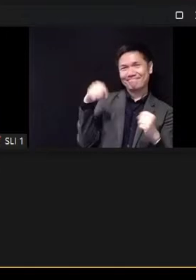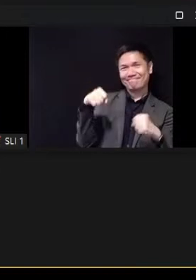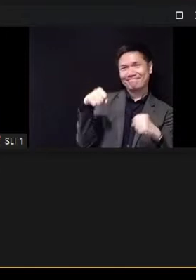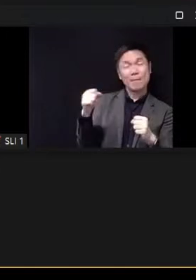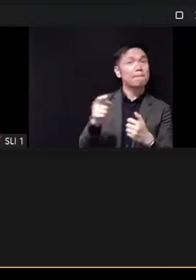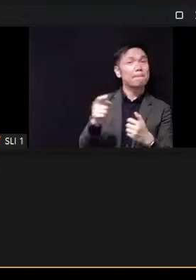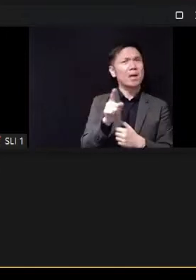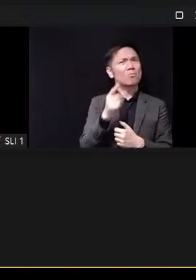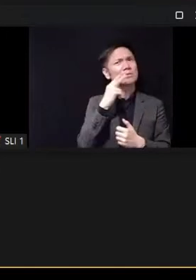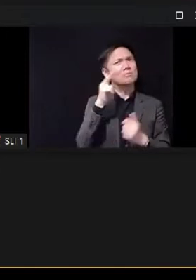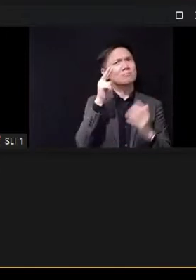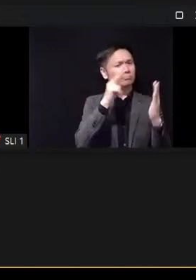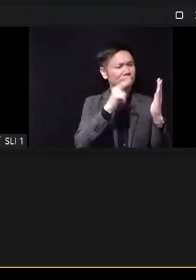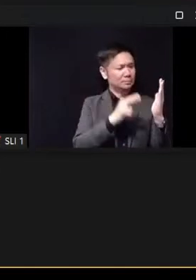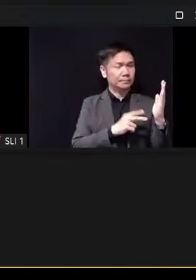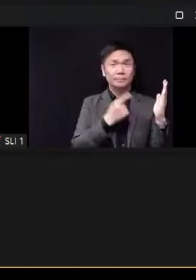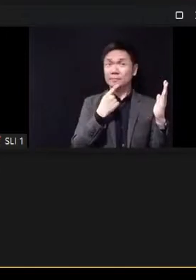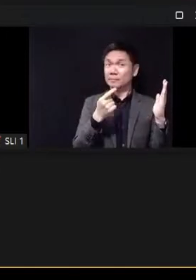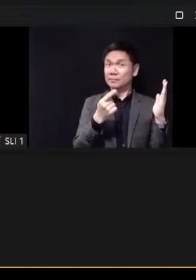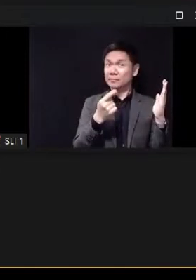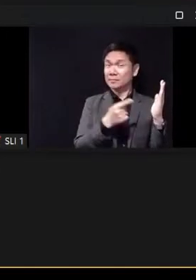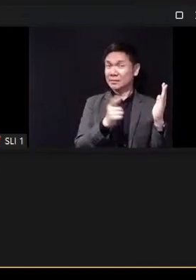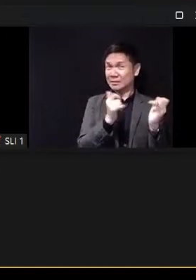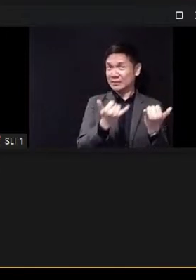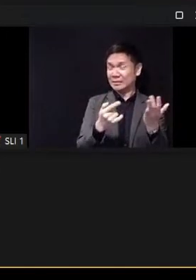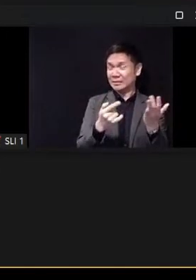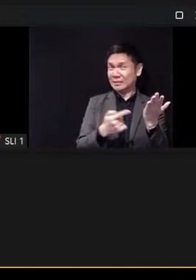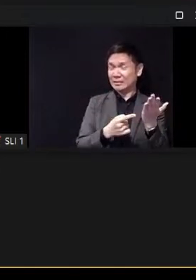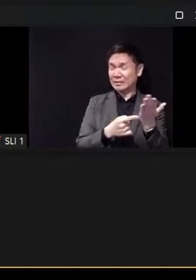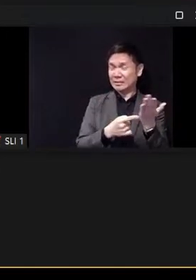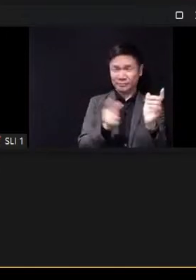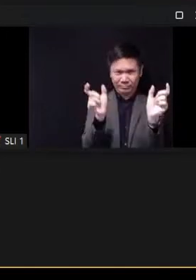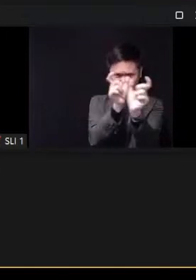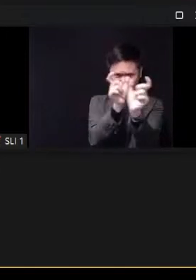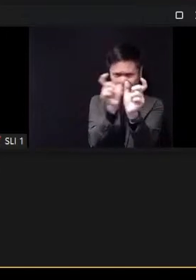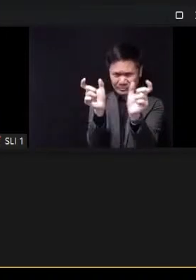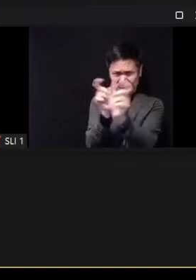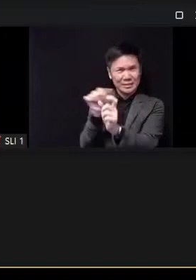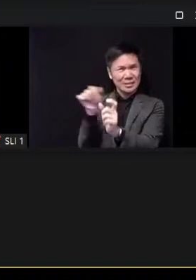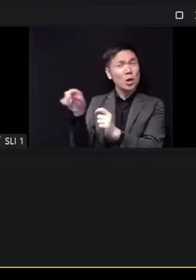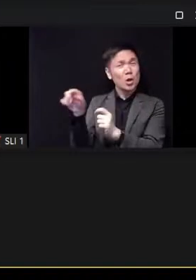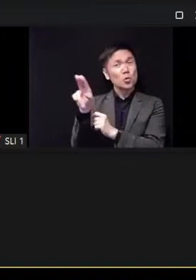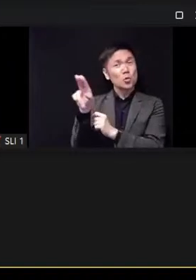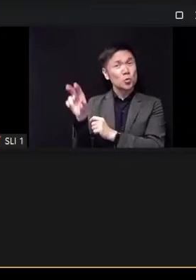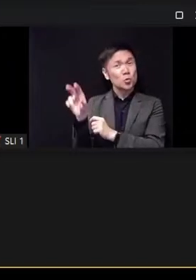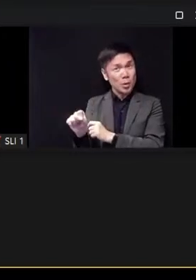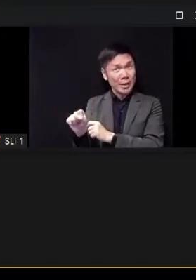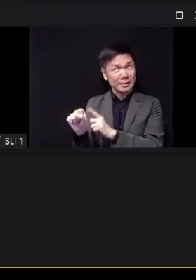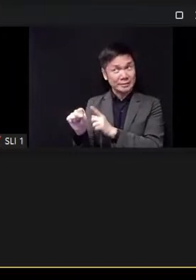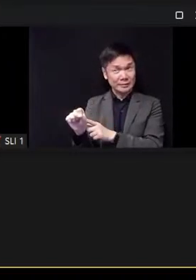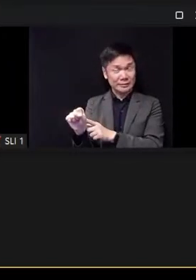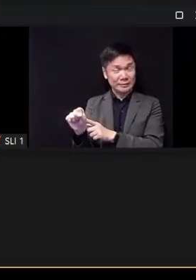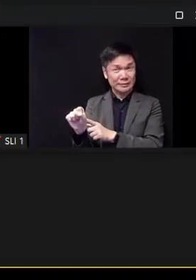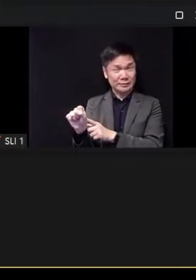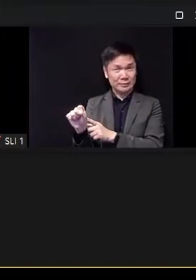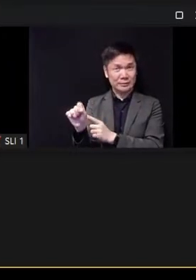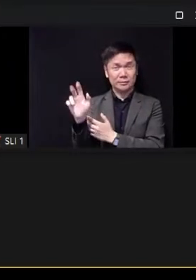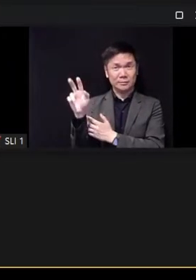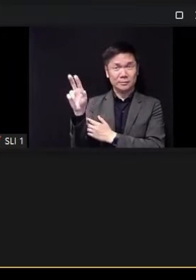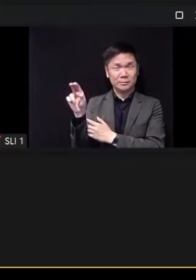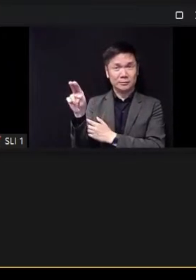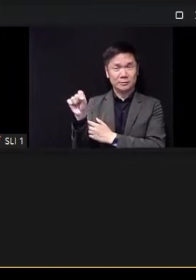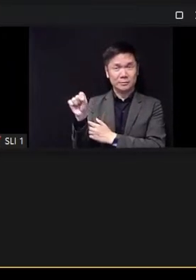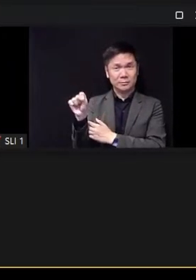которые указывают представители США, никак не меняют сути этой рекомендации. Поэтому я прошу тогда в этой